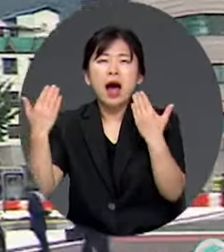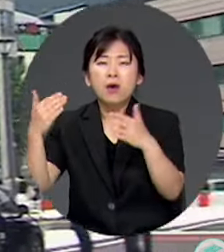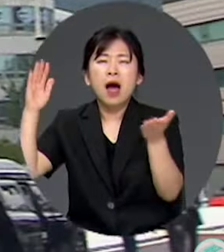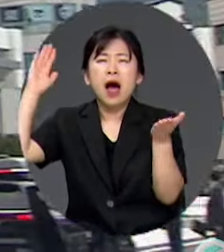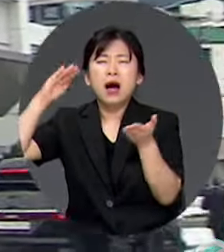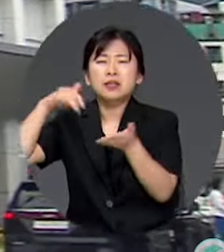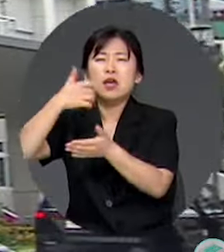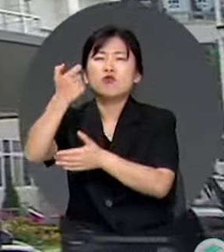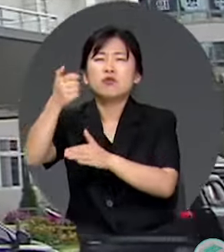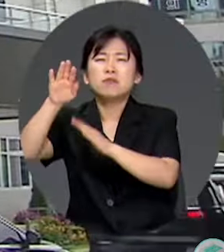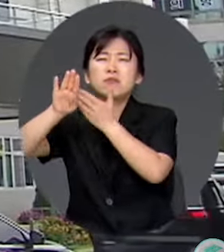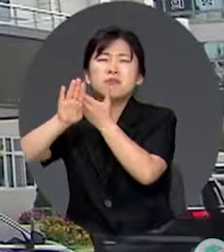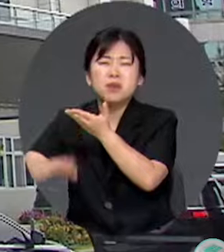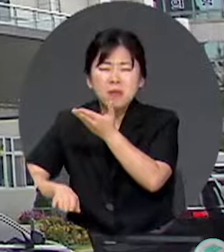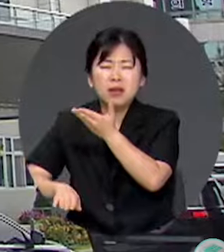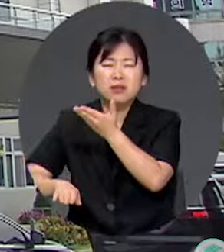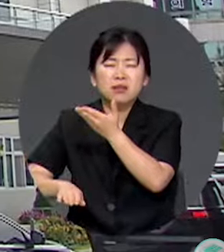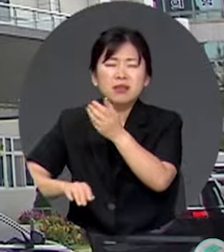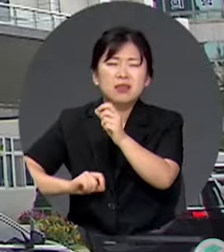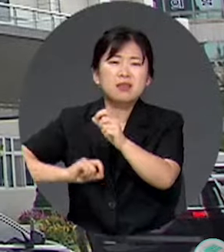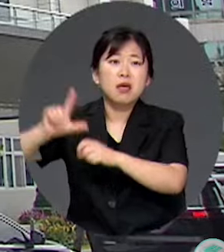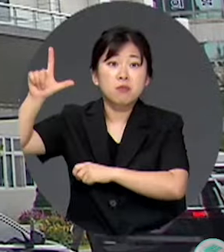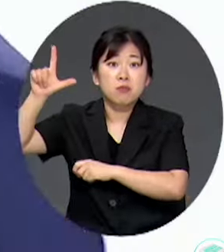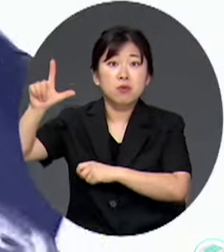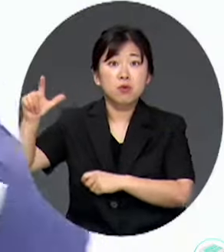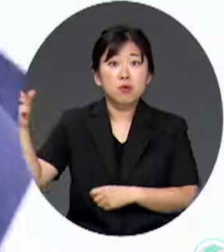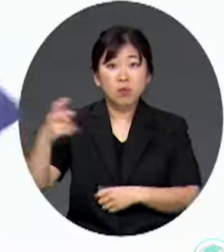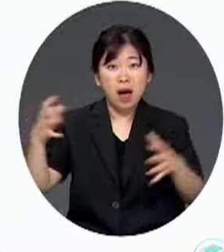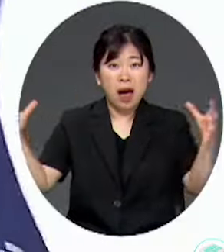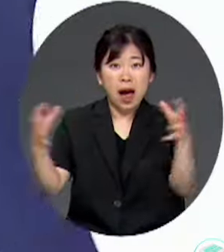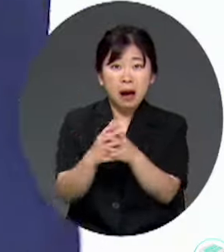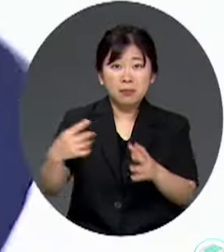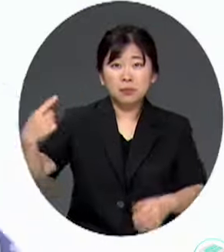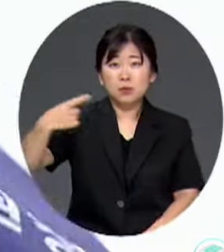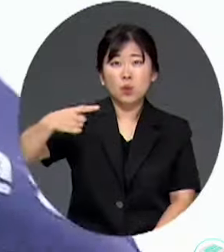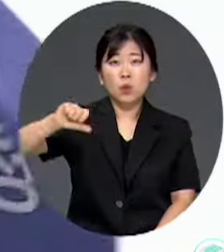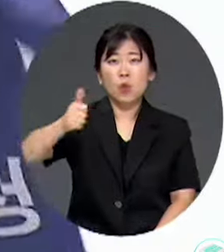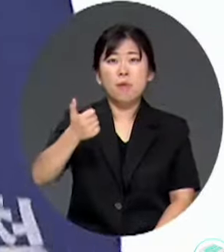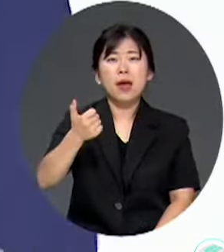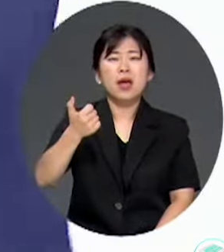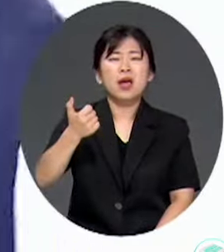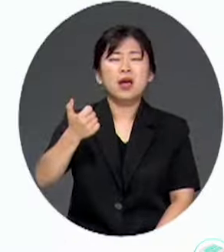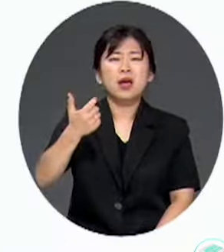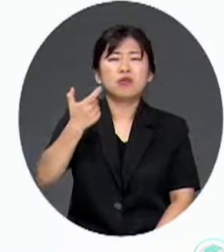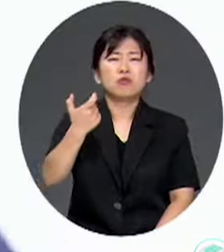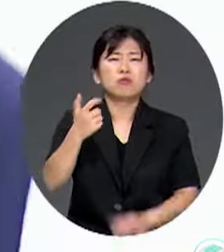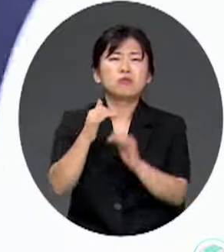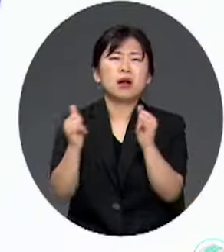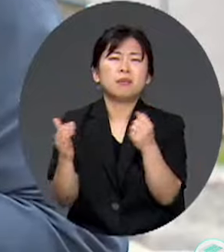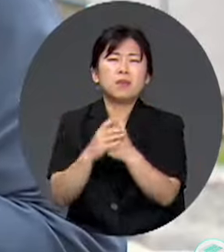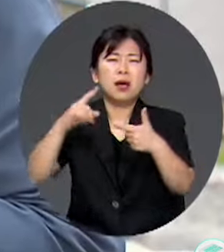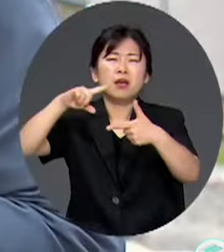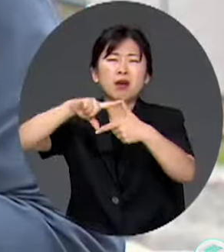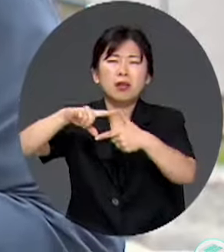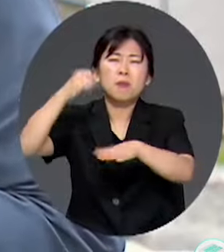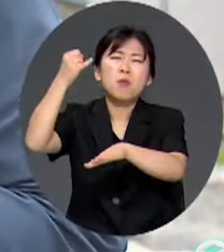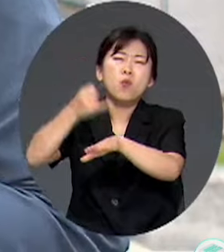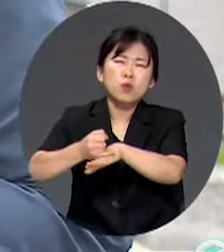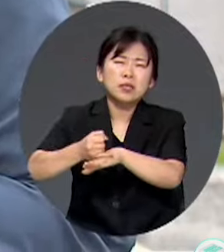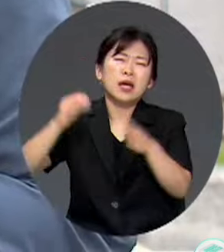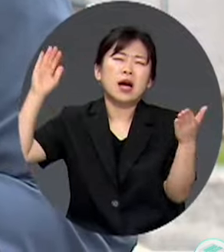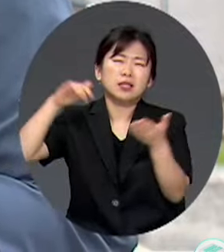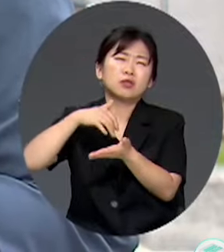3월 기준 학생 수는 1,563명으로 경남 시군 가운데 가장 적습니다. 박종훈 경남